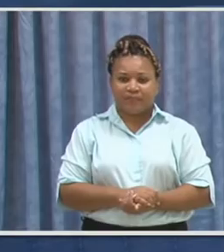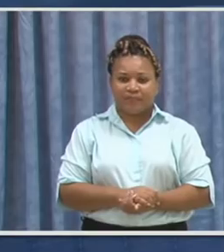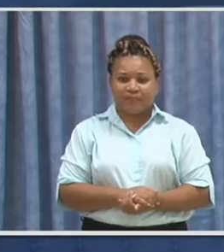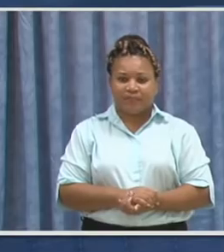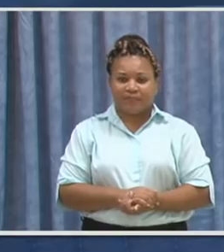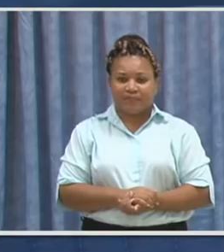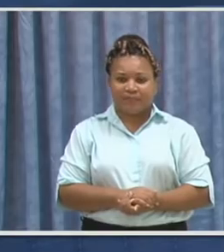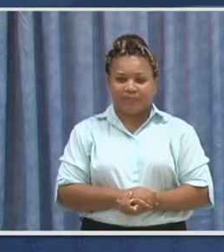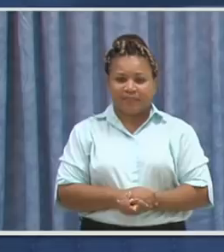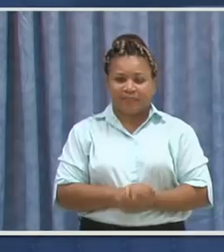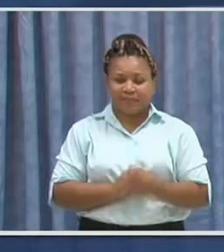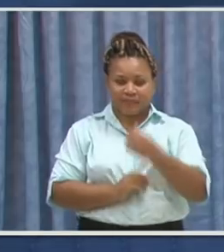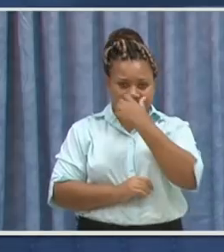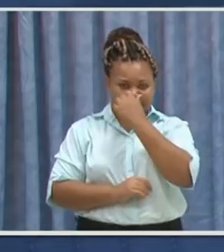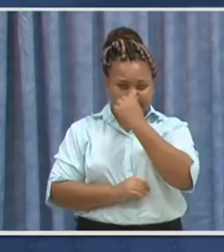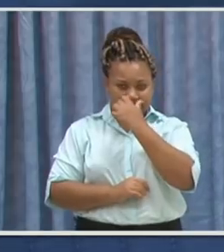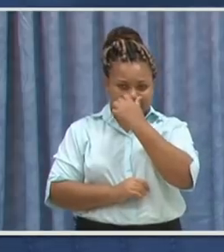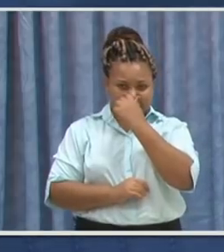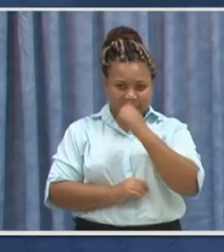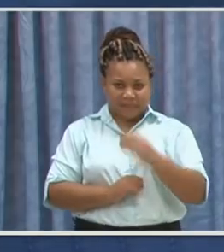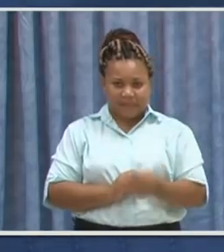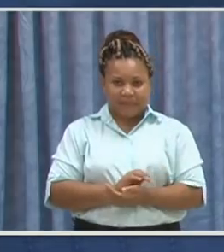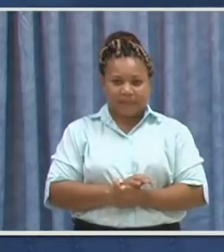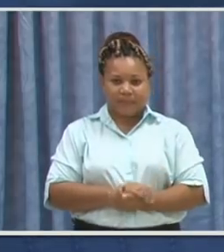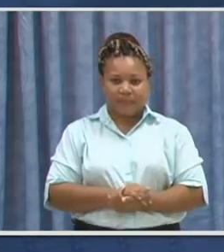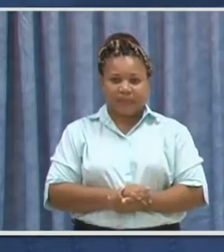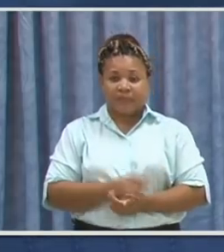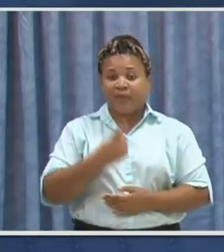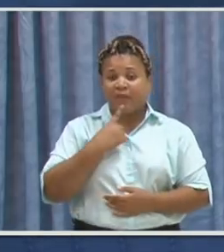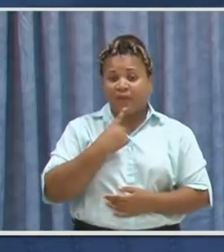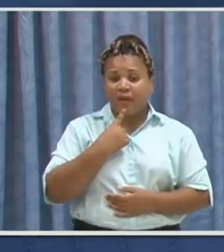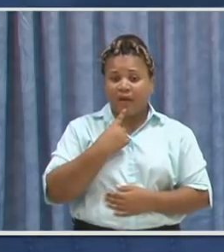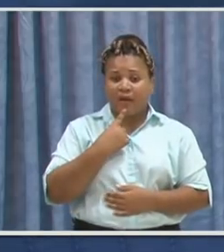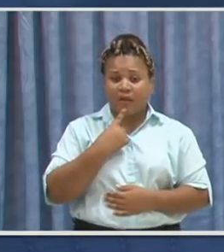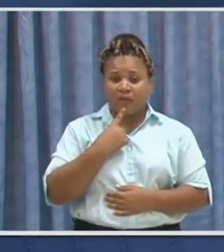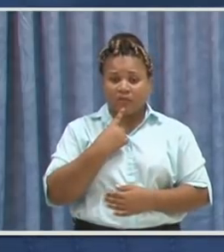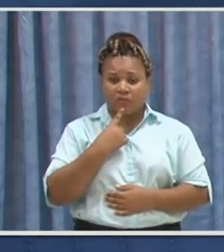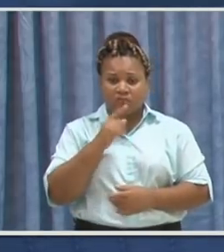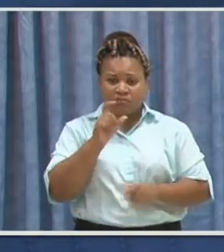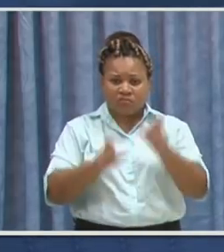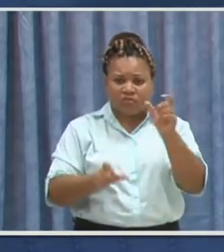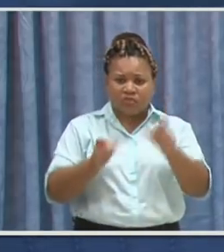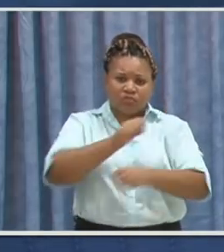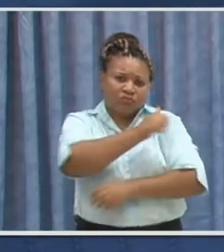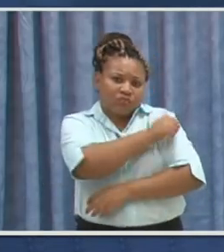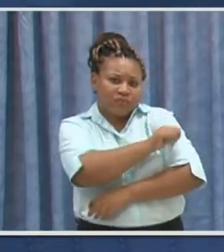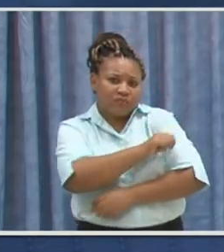retourner un peu, nous pas pour retourner back to qui nous étions avant, mais nous pour continuer